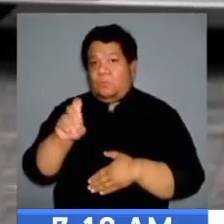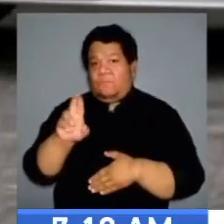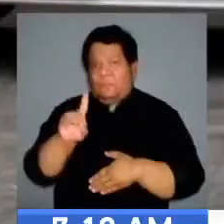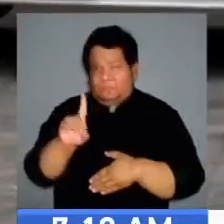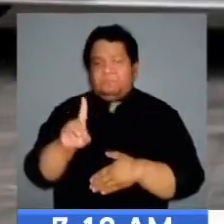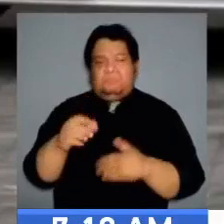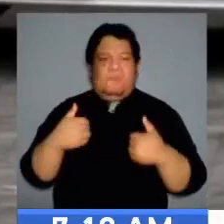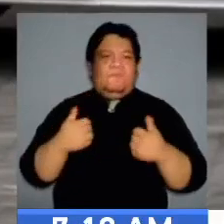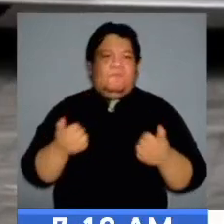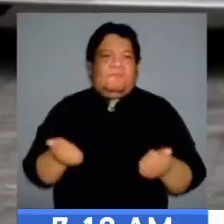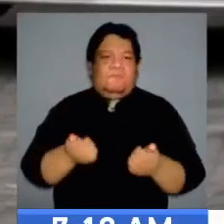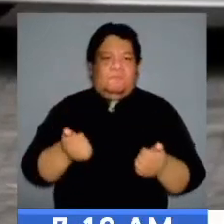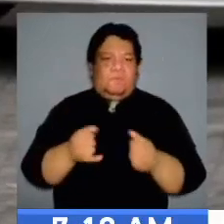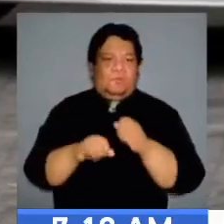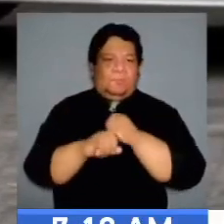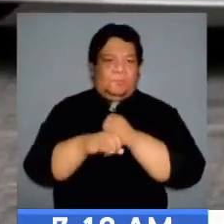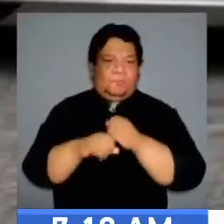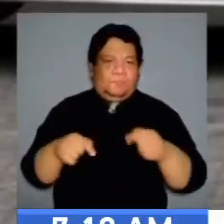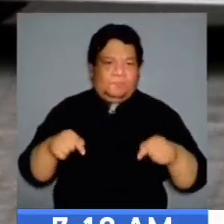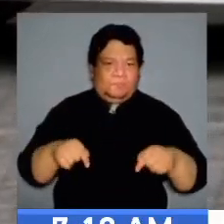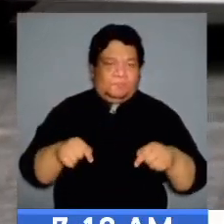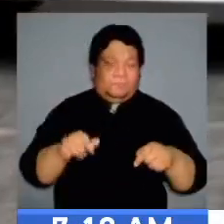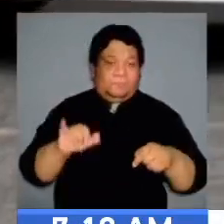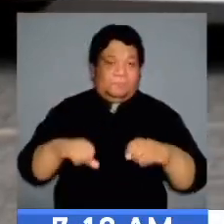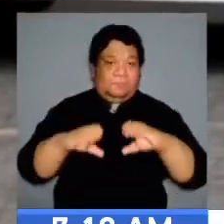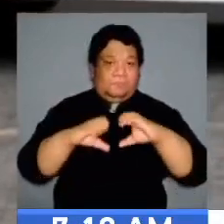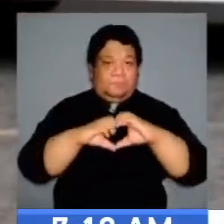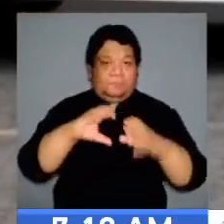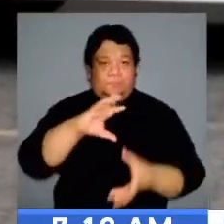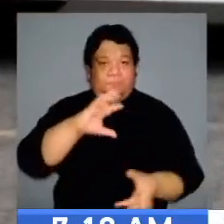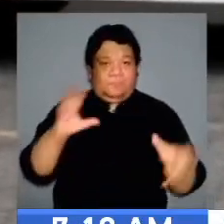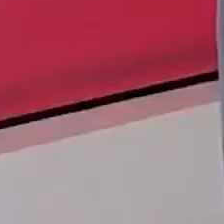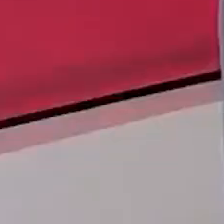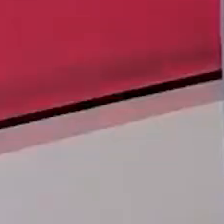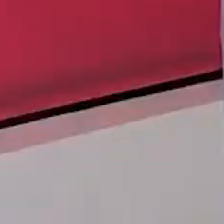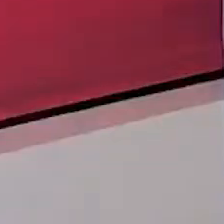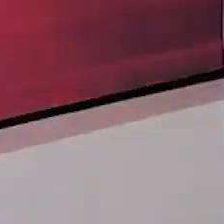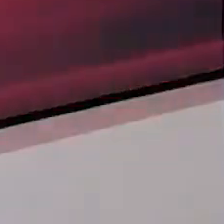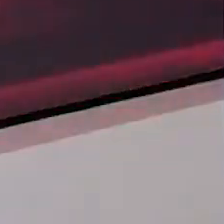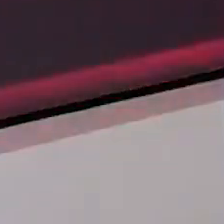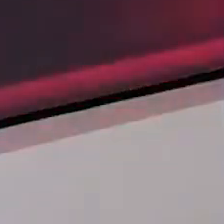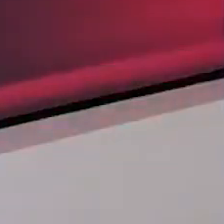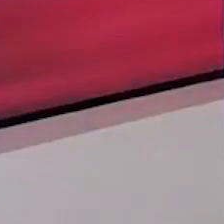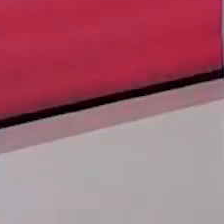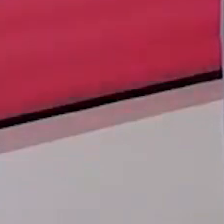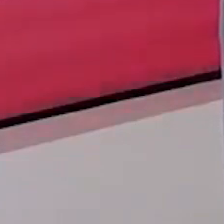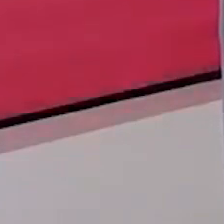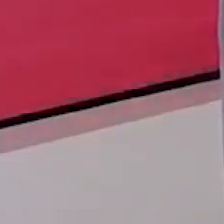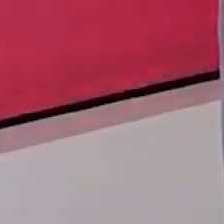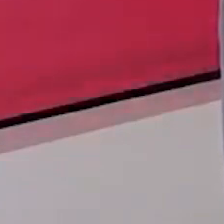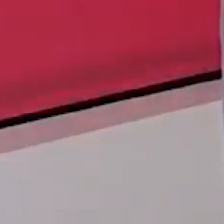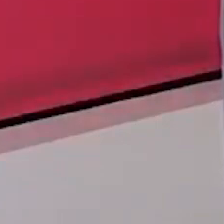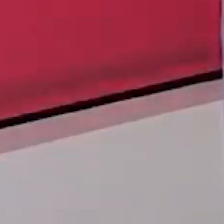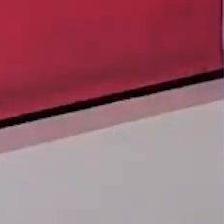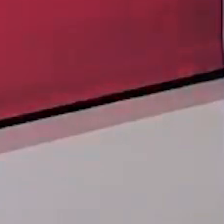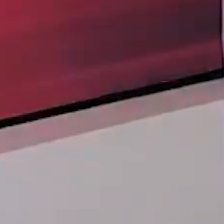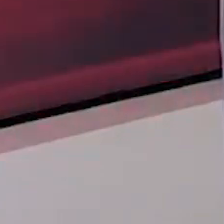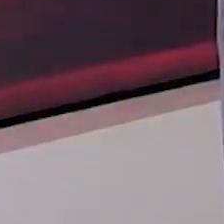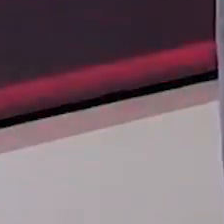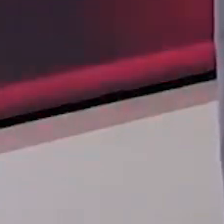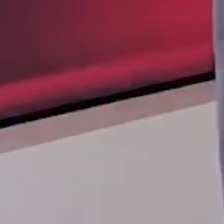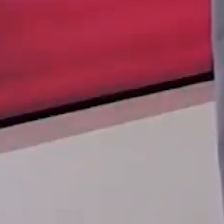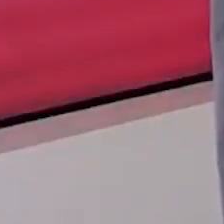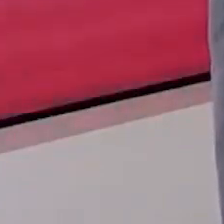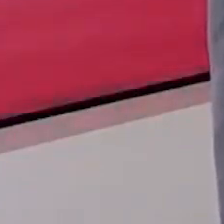balita sa Pasay. Ako po si Darlene Cai para sa GMA Integrated News. Igan, mauna ka sa mga balita. Mag-subscribe